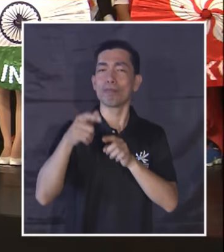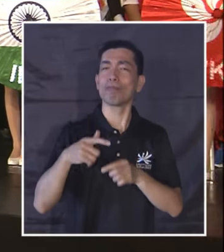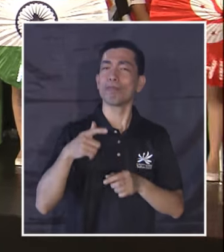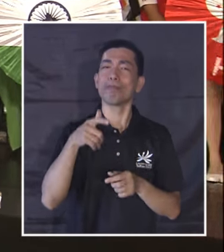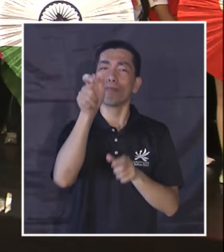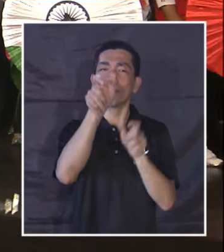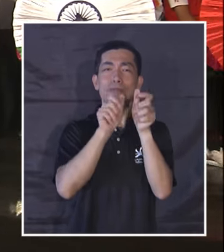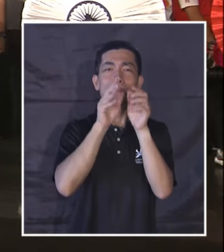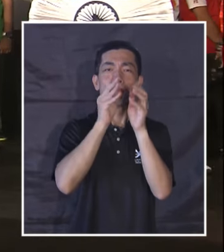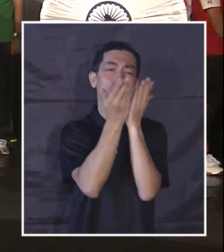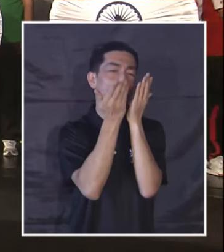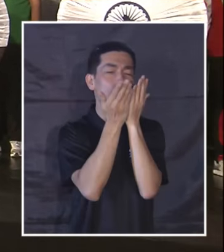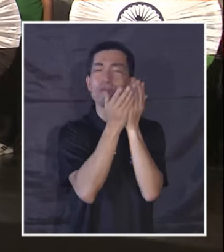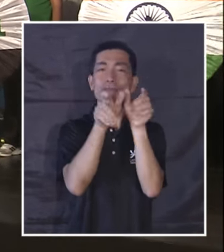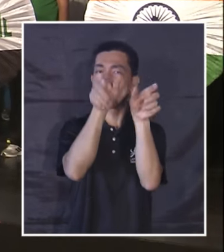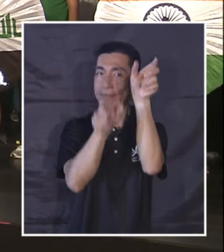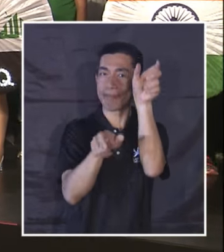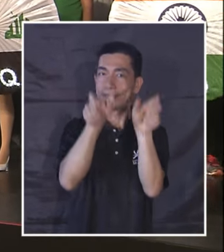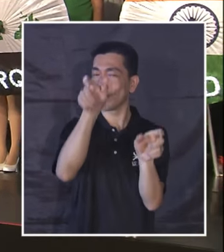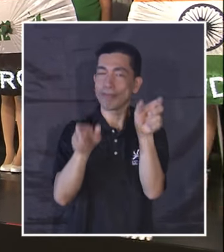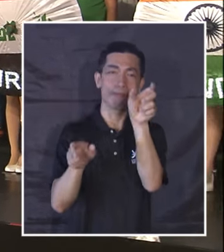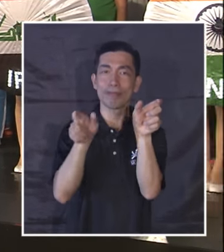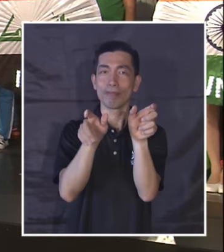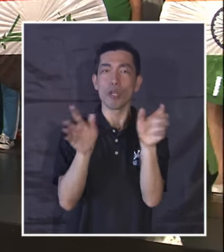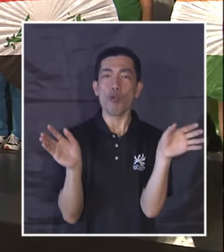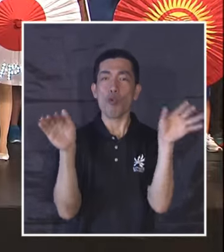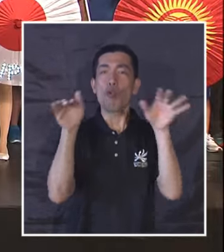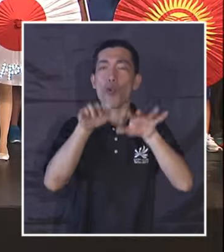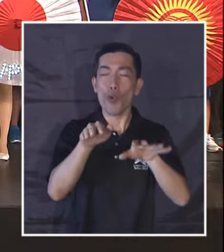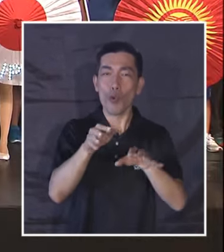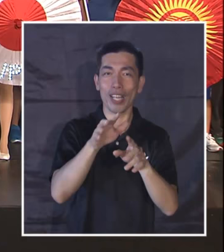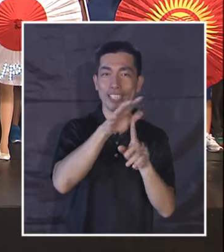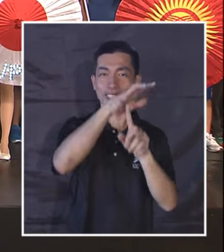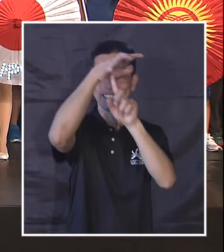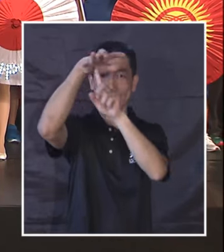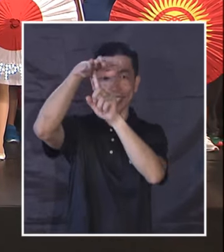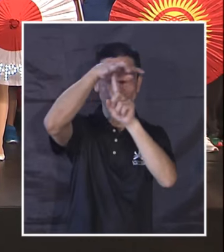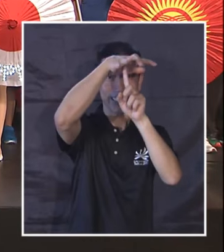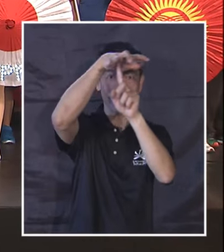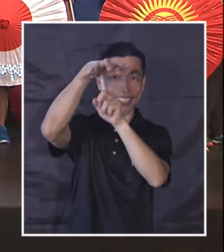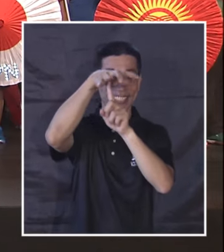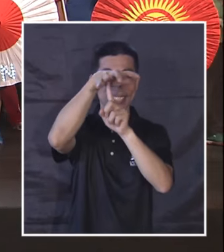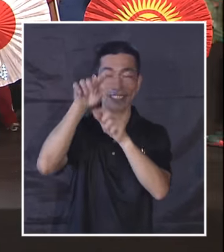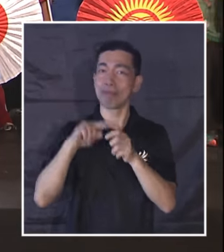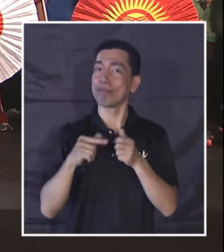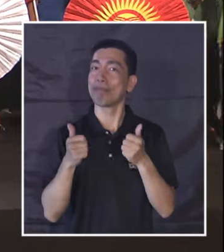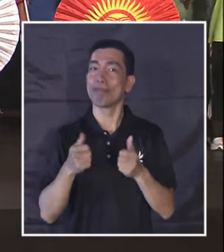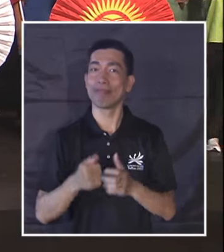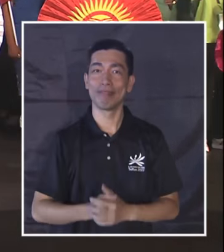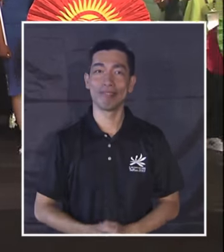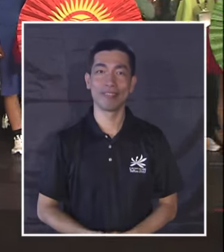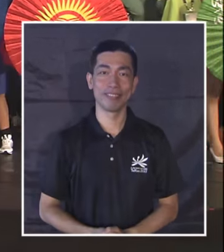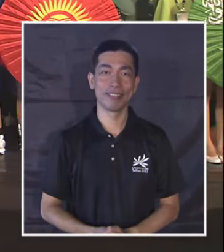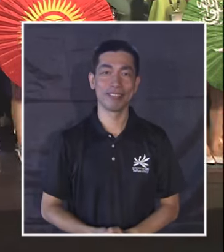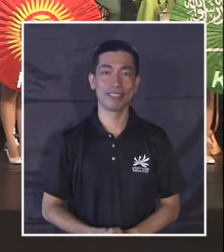桃园的政府、大学与民间共同来完成的赛事。